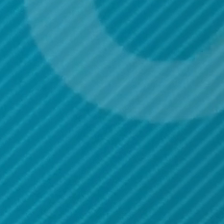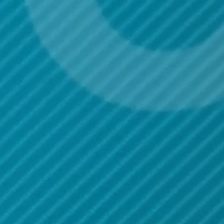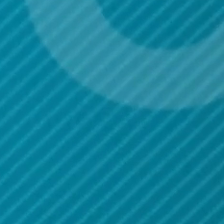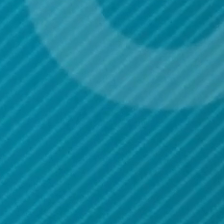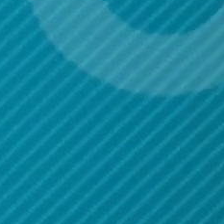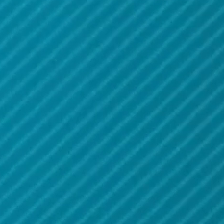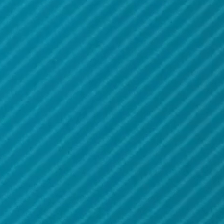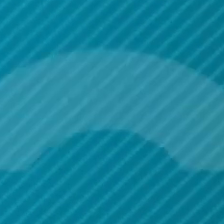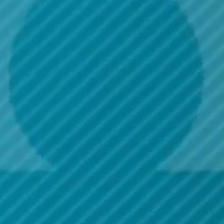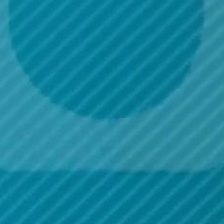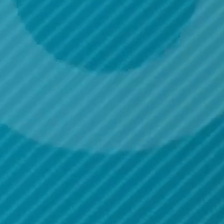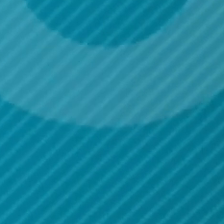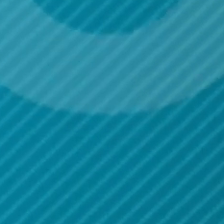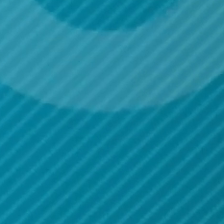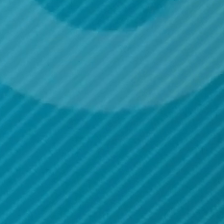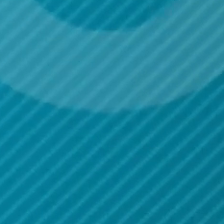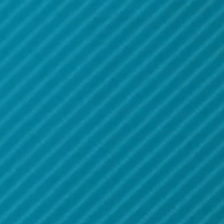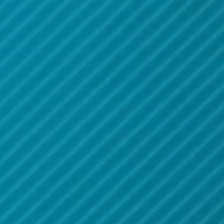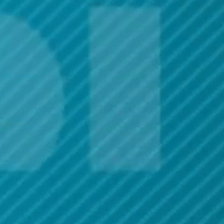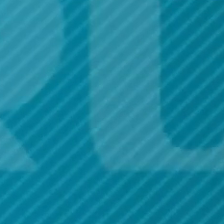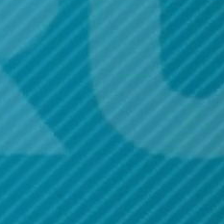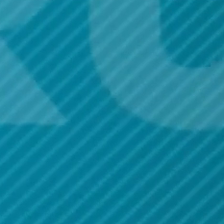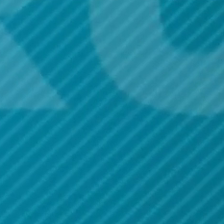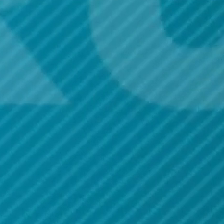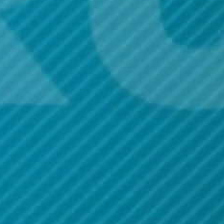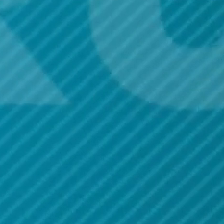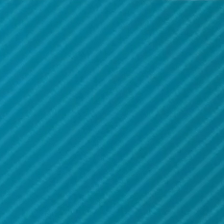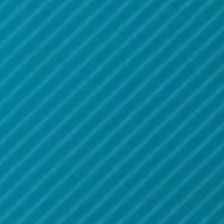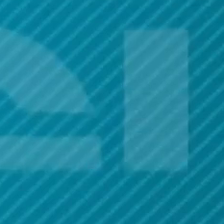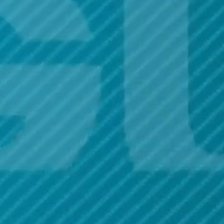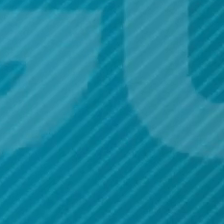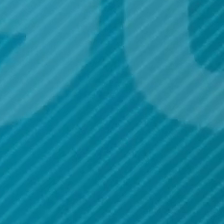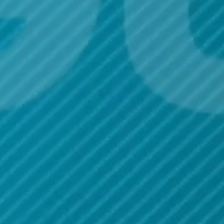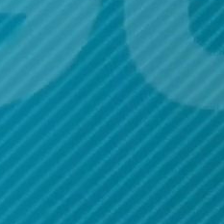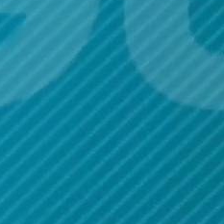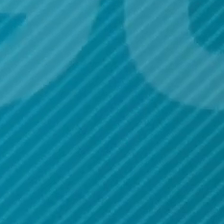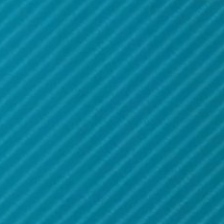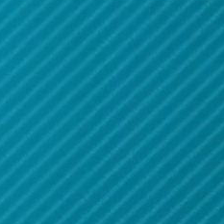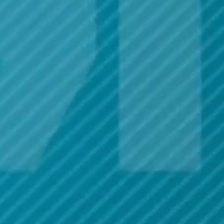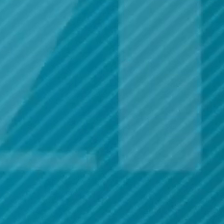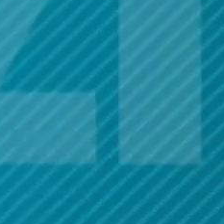usanga amakuru ndetse ukanasanga radio zose za RBA amakuru y'ubukungu